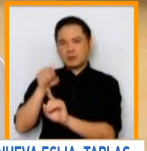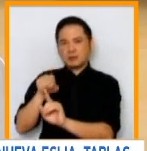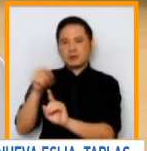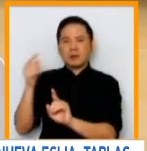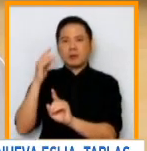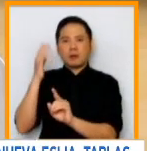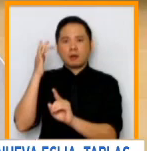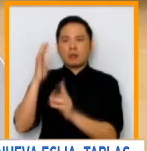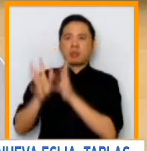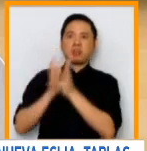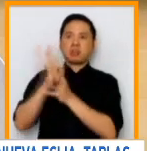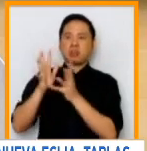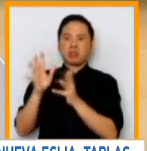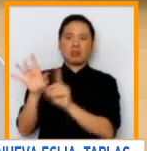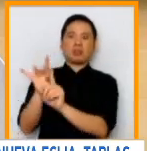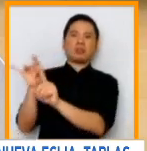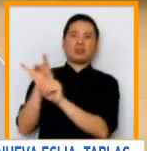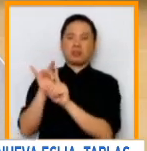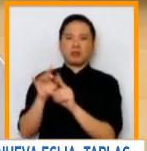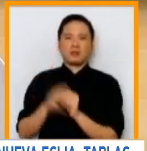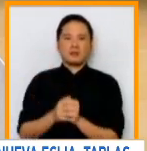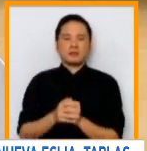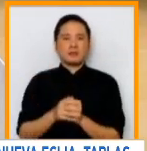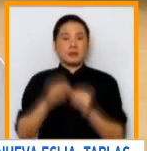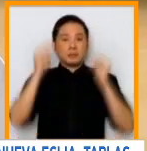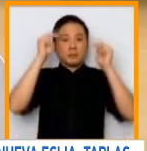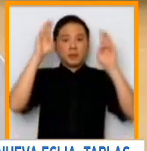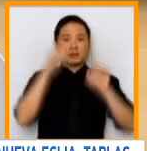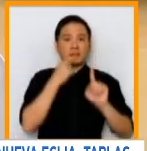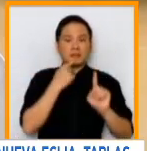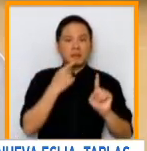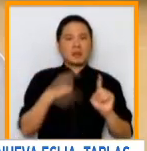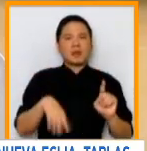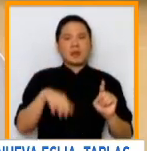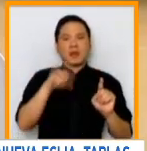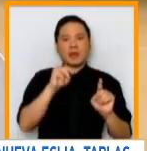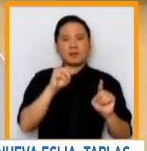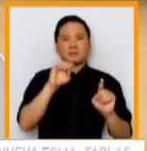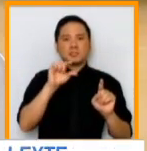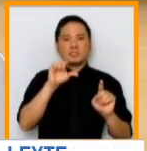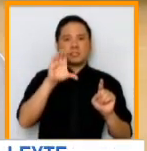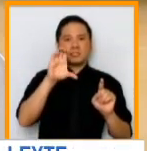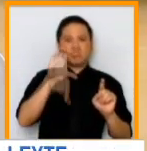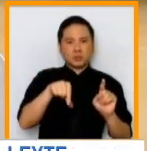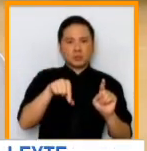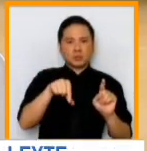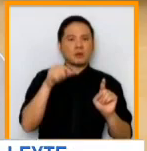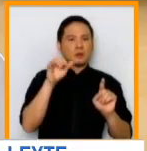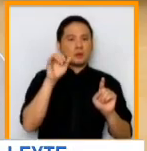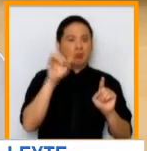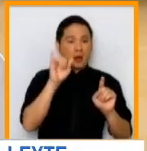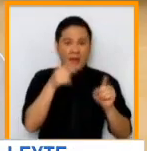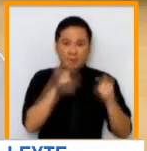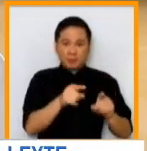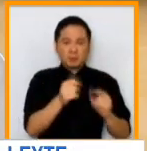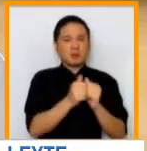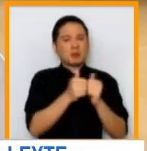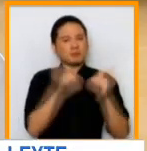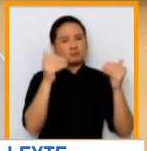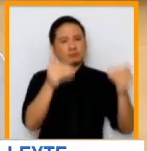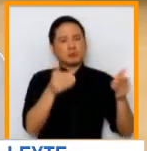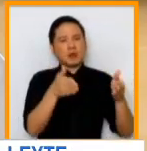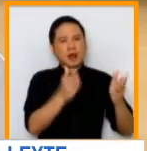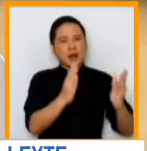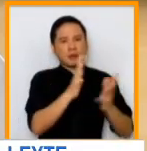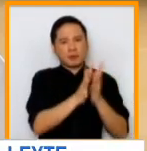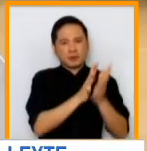Garcia, MGCQ pa lang sa Cebu noong idinaos ang party kaya't pinapayagan pa ang ganoong aktibidad. May unang balita